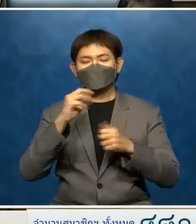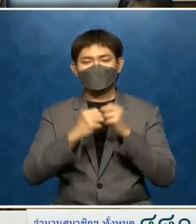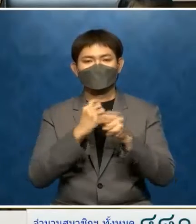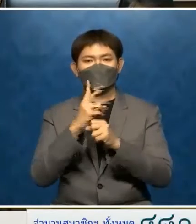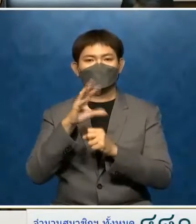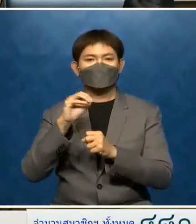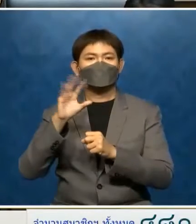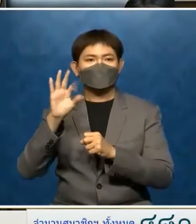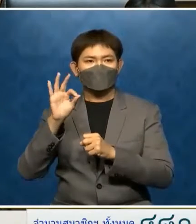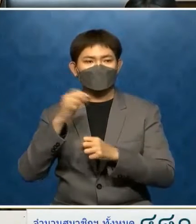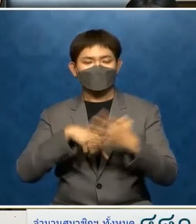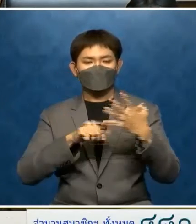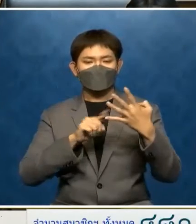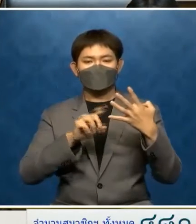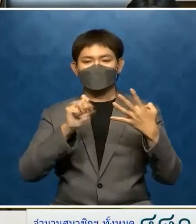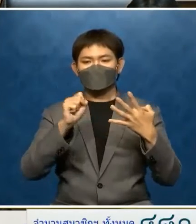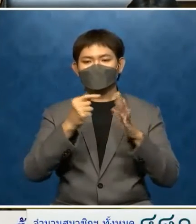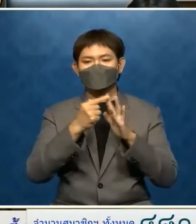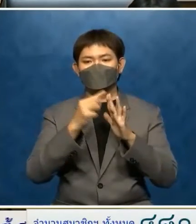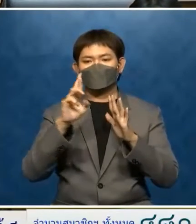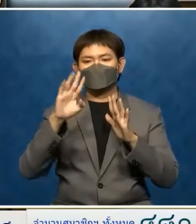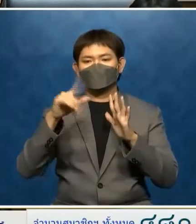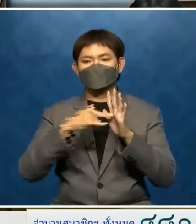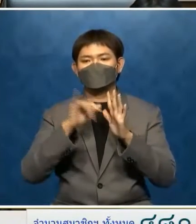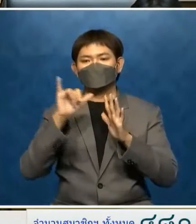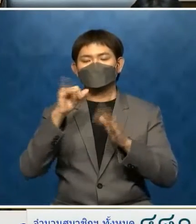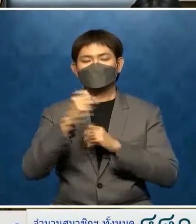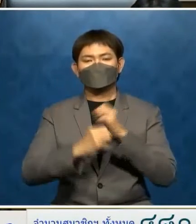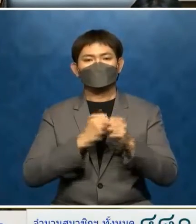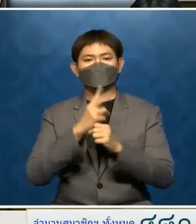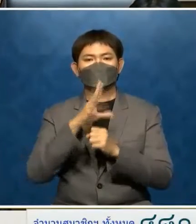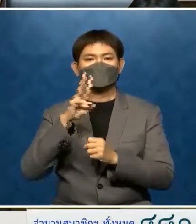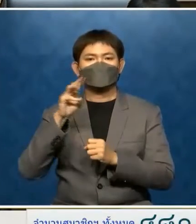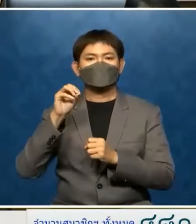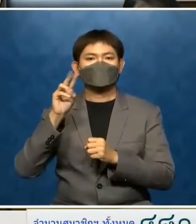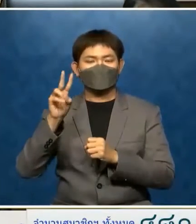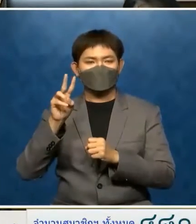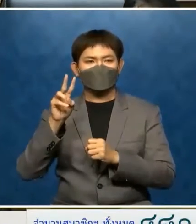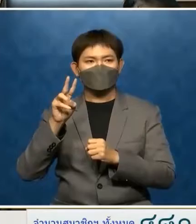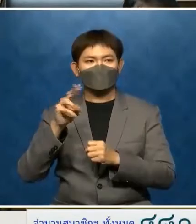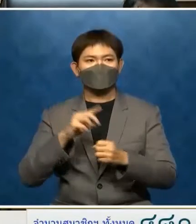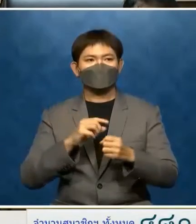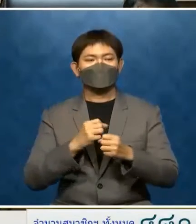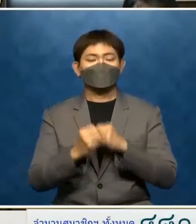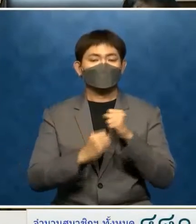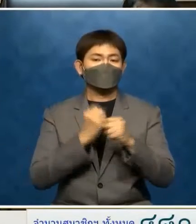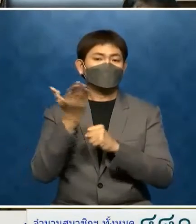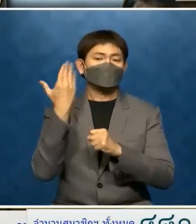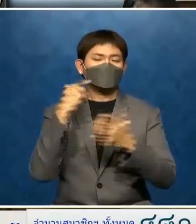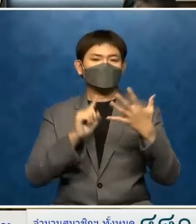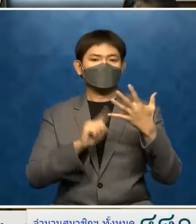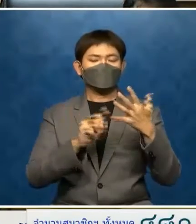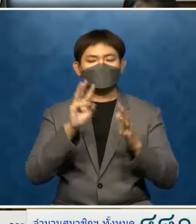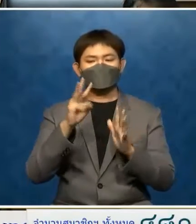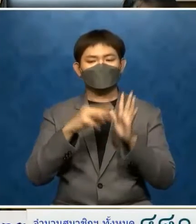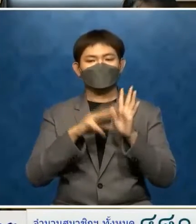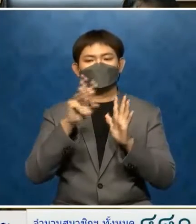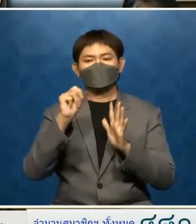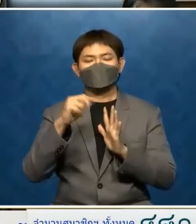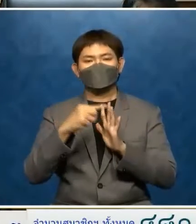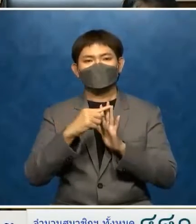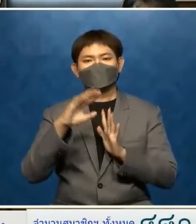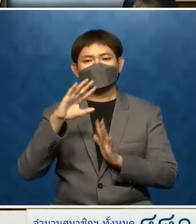9ในสุระชัยแส้ด่านปี 2,562และปีที่ผ่านมาในวันเฉลิม